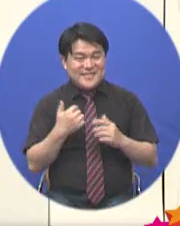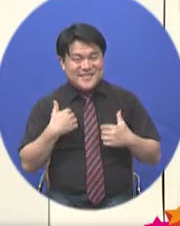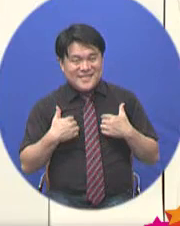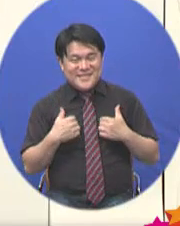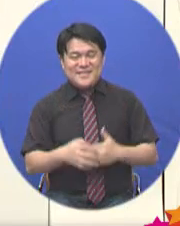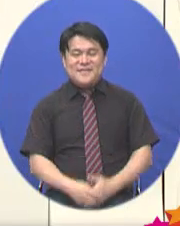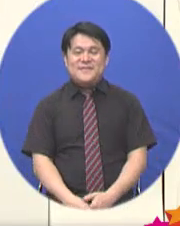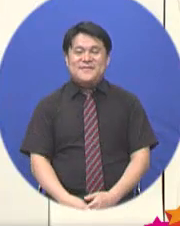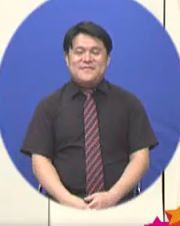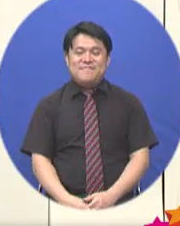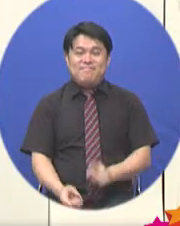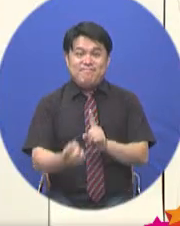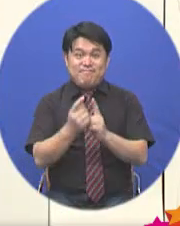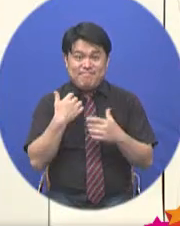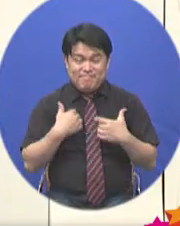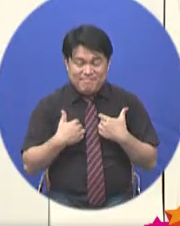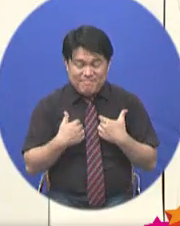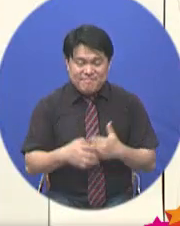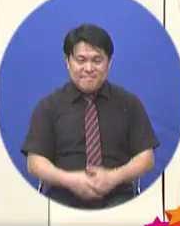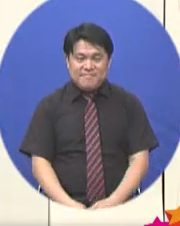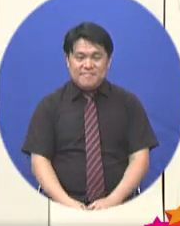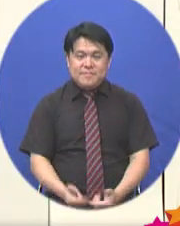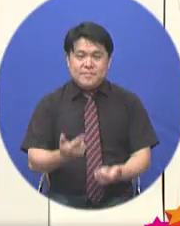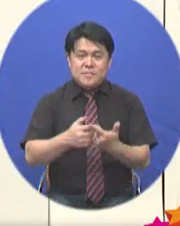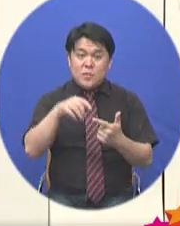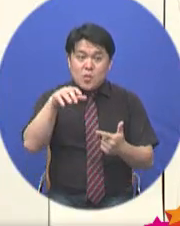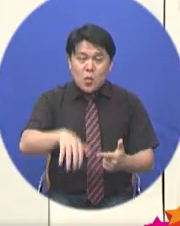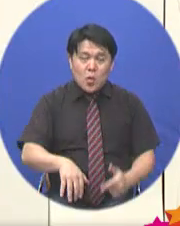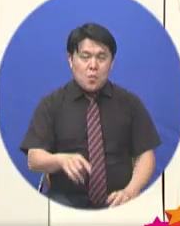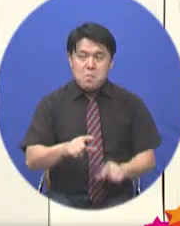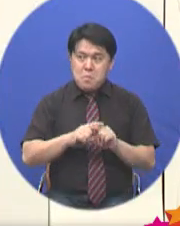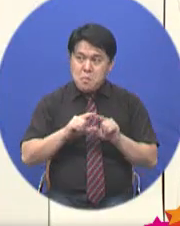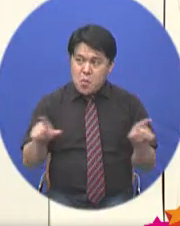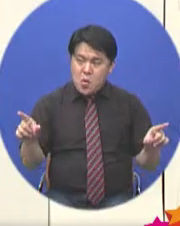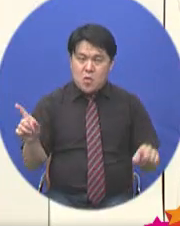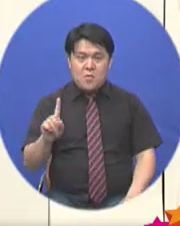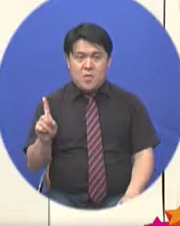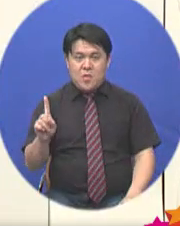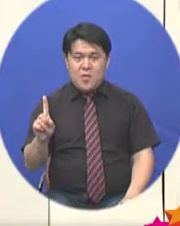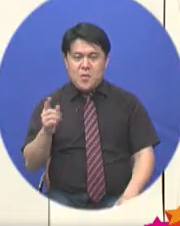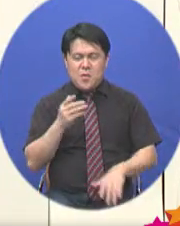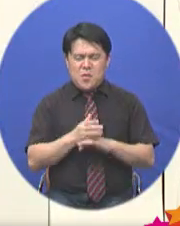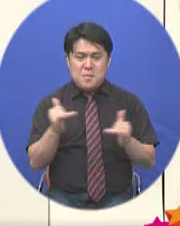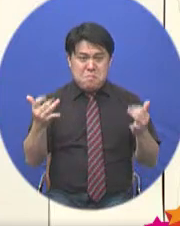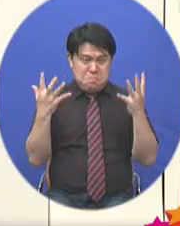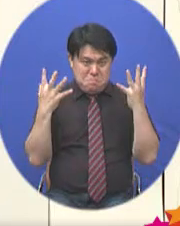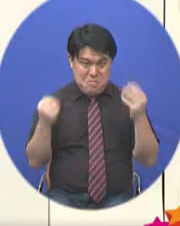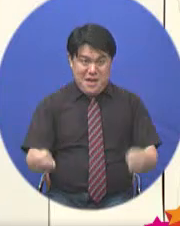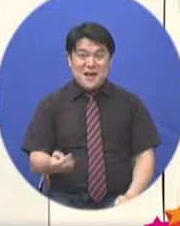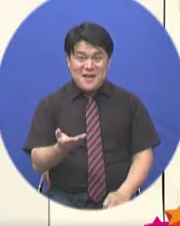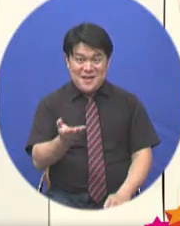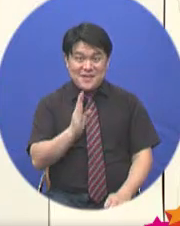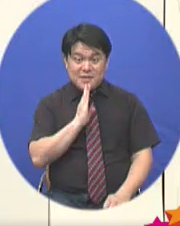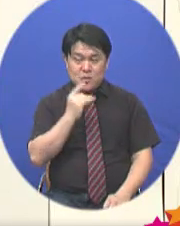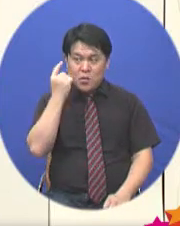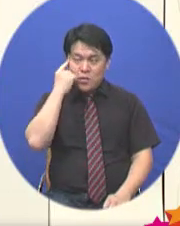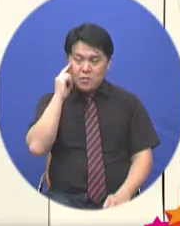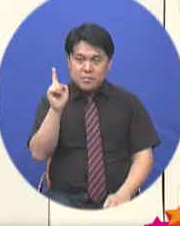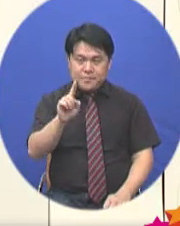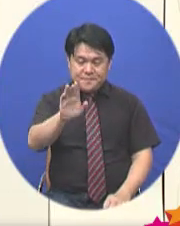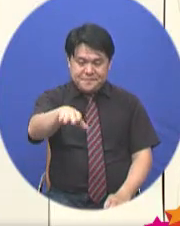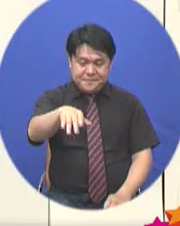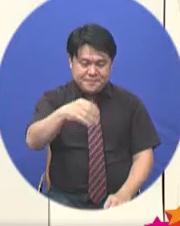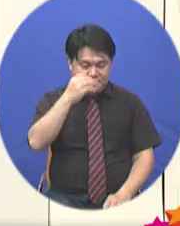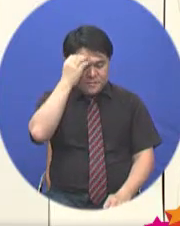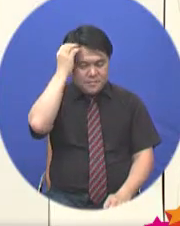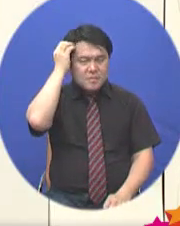반갑습니다. 반갑습니다. 네. 네. 부산 그러면 상당히 고마운 분들이 많이 계세요. 왜냐하면